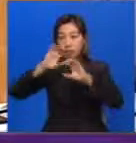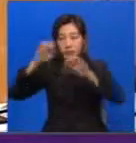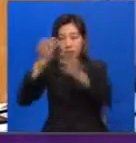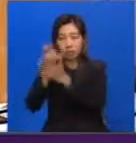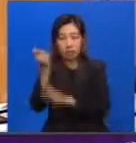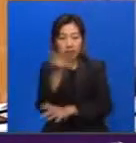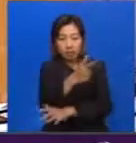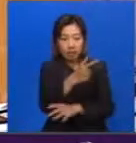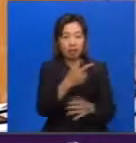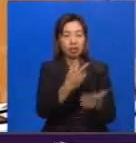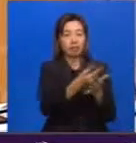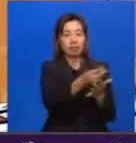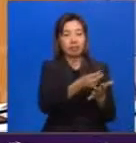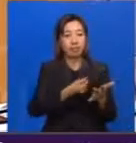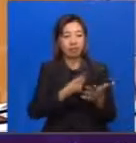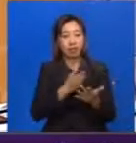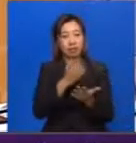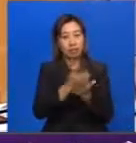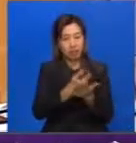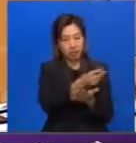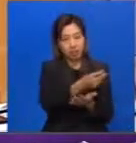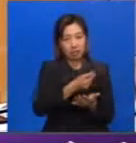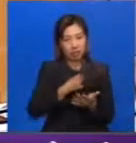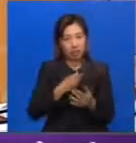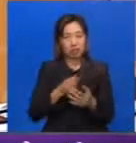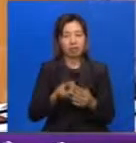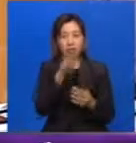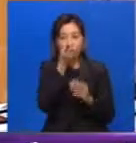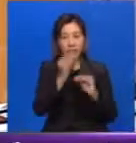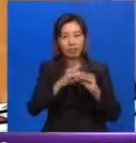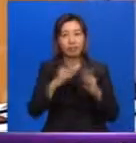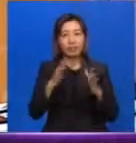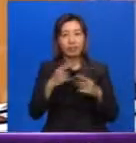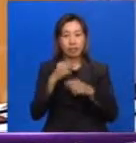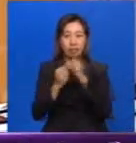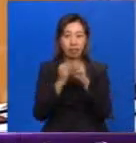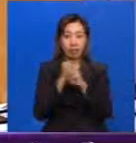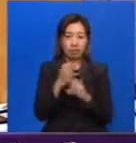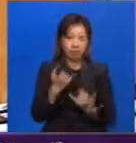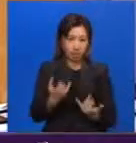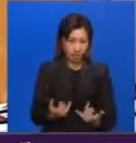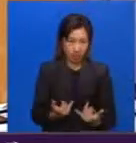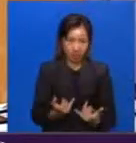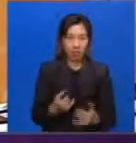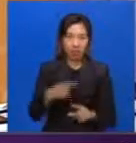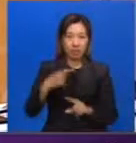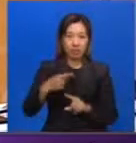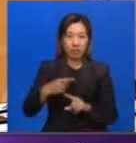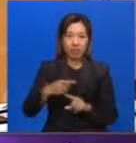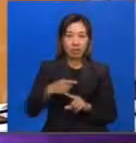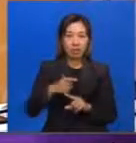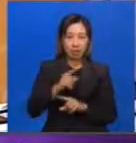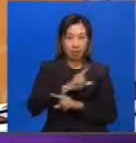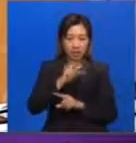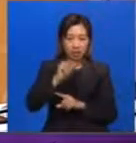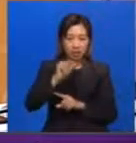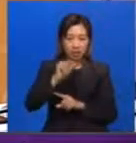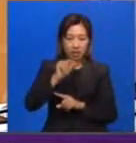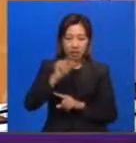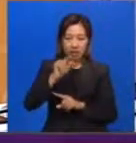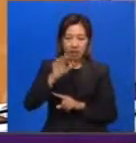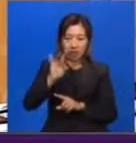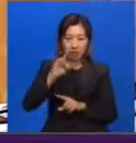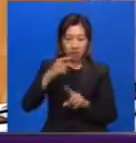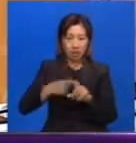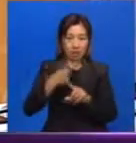อย่างที่ได้ทราบกันนะคะว่าโครงการรับจำนำข้าวประจำปี2556/2557ก็จะสิ้นสุดวันที่ 28กุมภาพันธ์